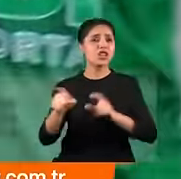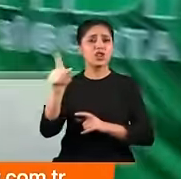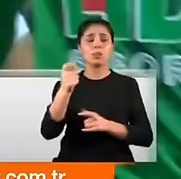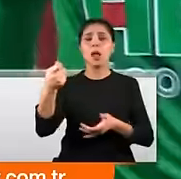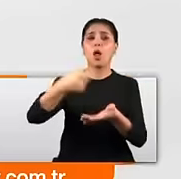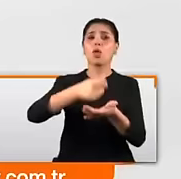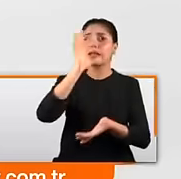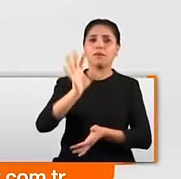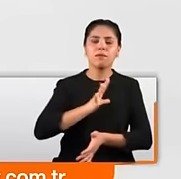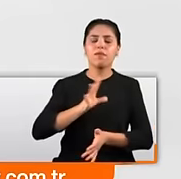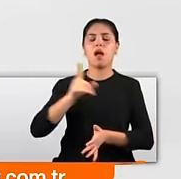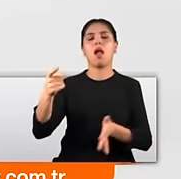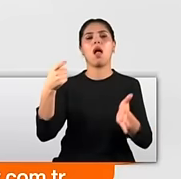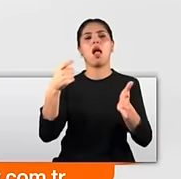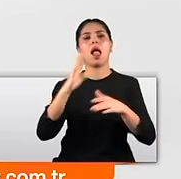deşifre oldu.